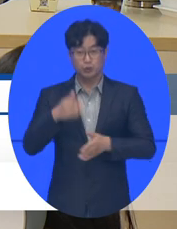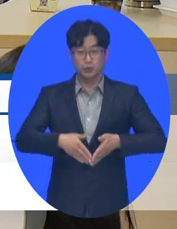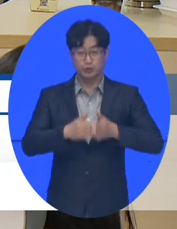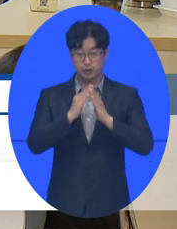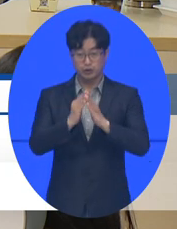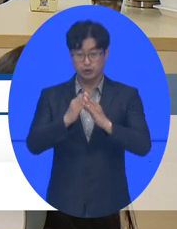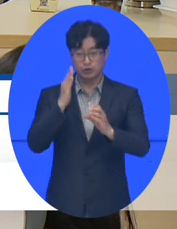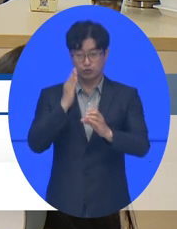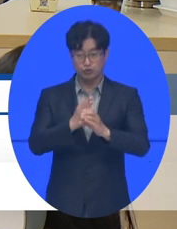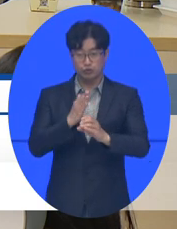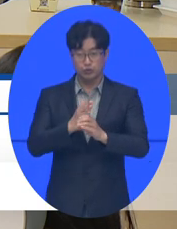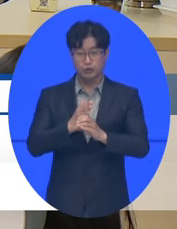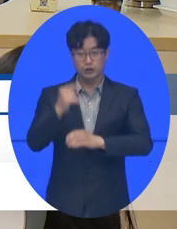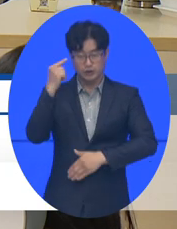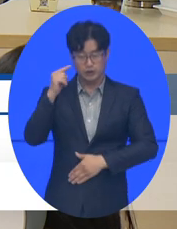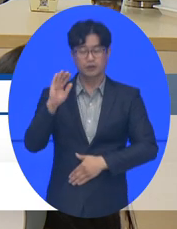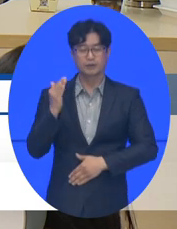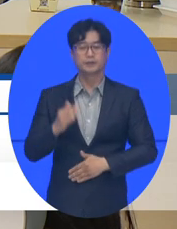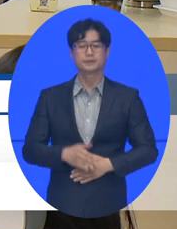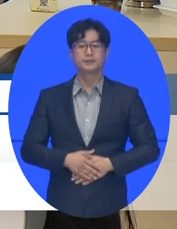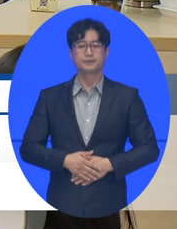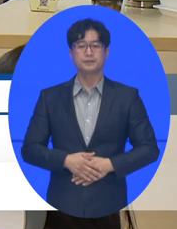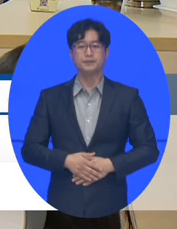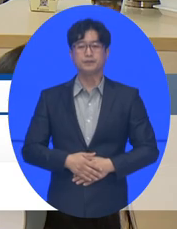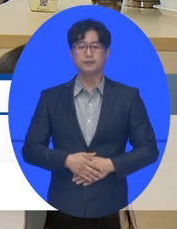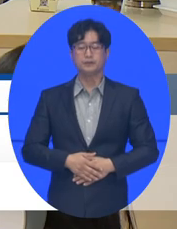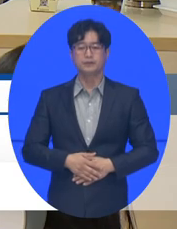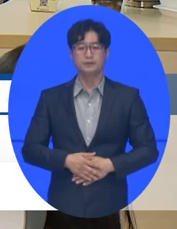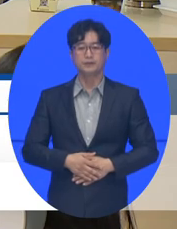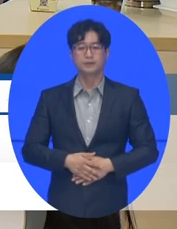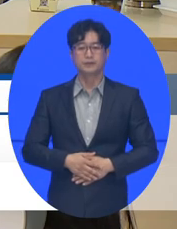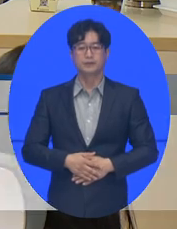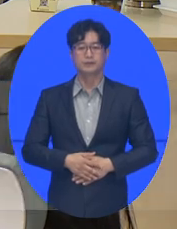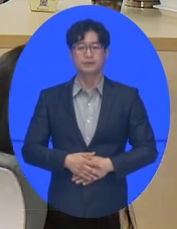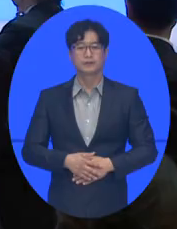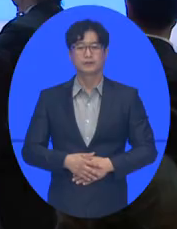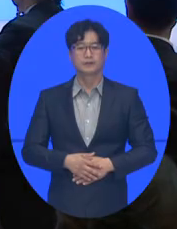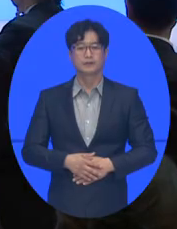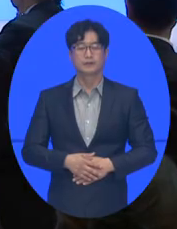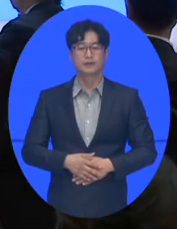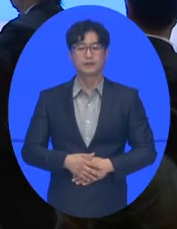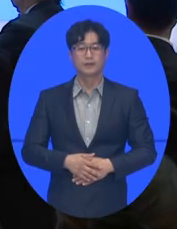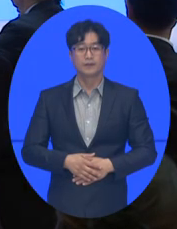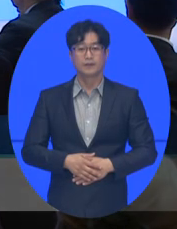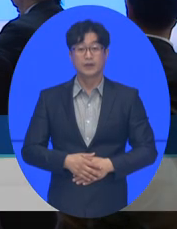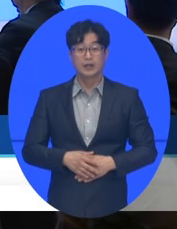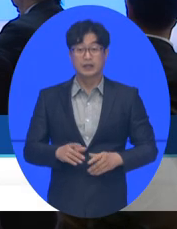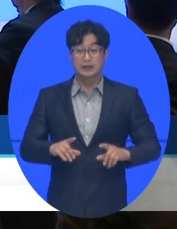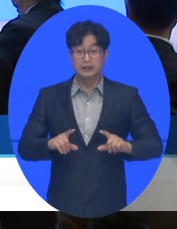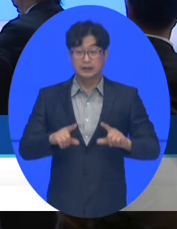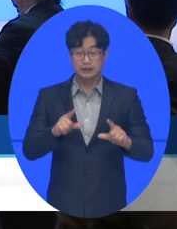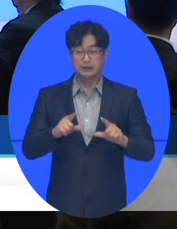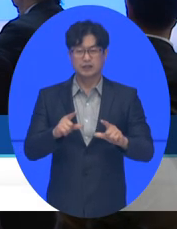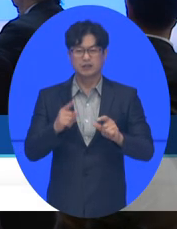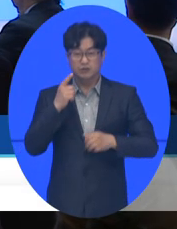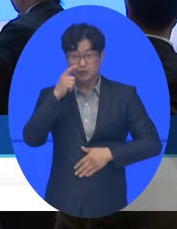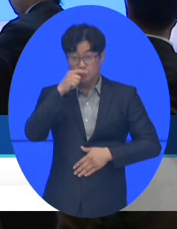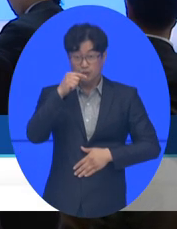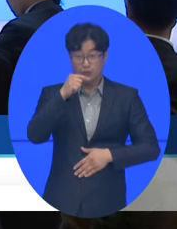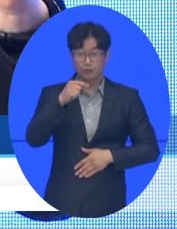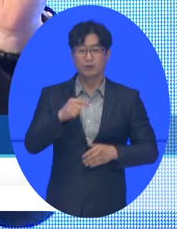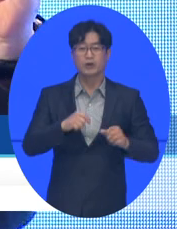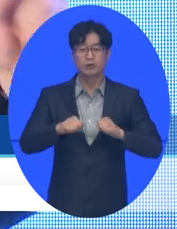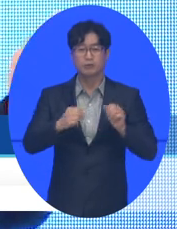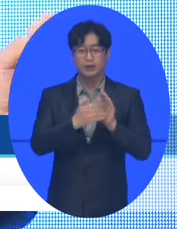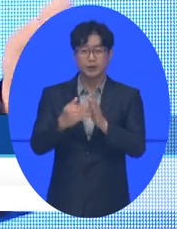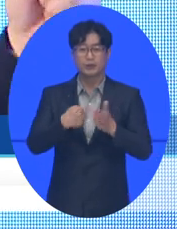저희가 기반을 구축하는 그런 중에 있다고 생각하시면 될 것 같습니다. 대기오염에 대응하기 위해 국경을 초월한